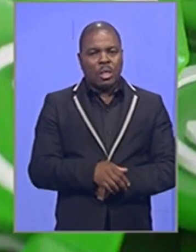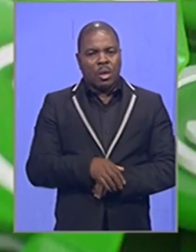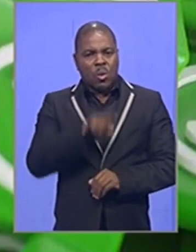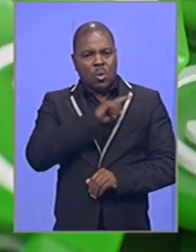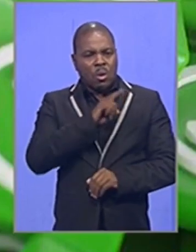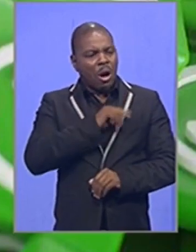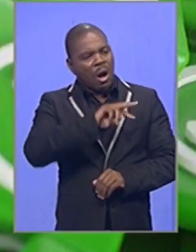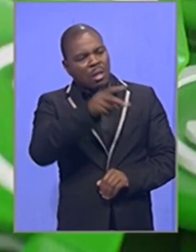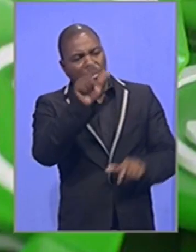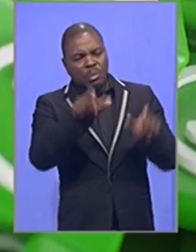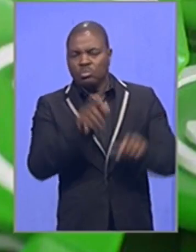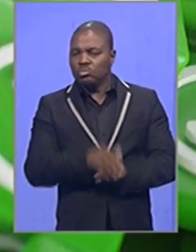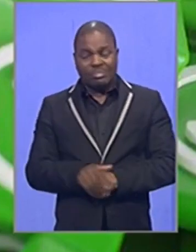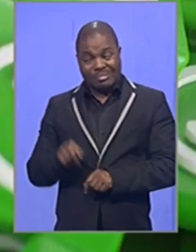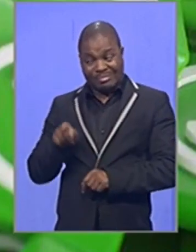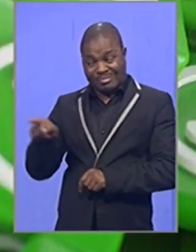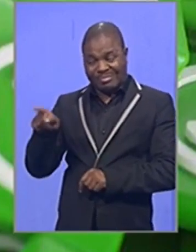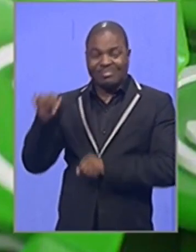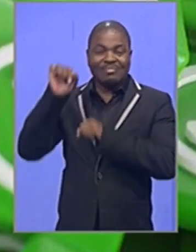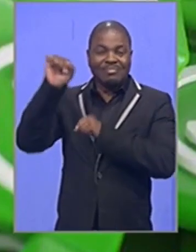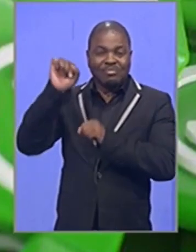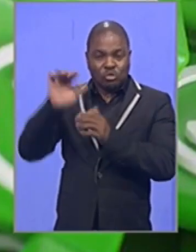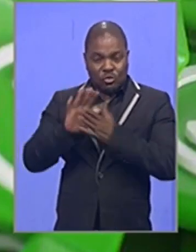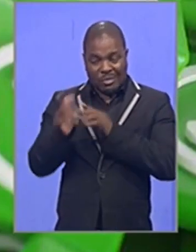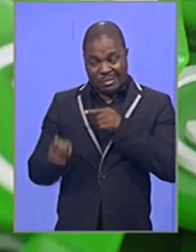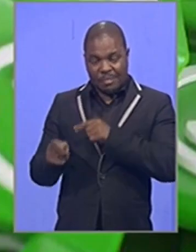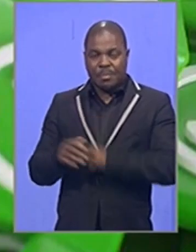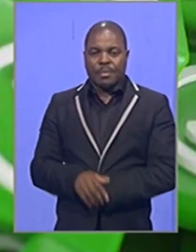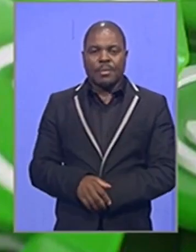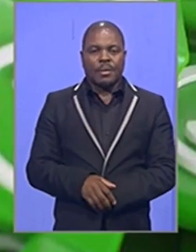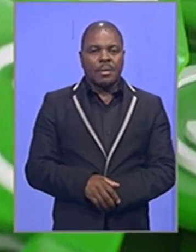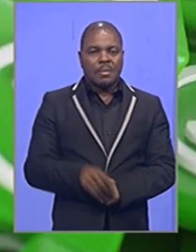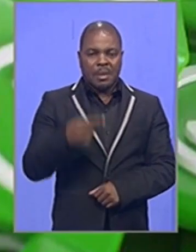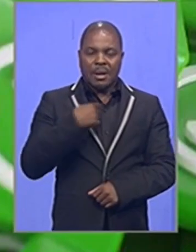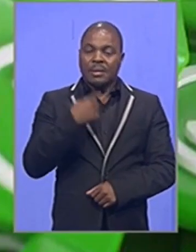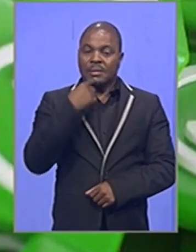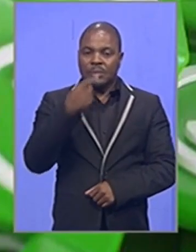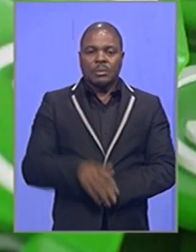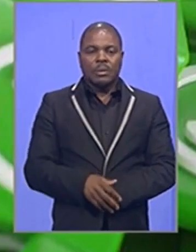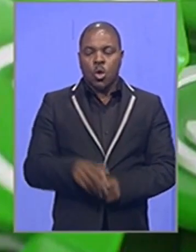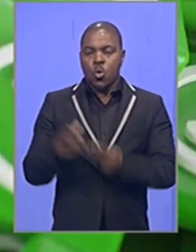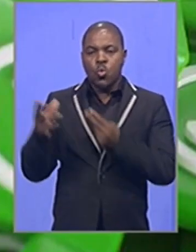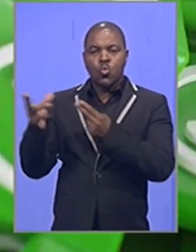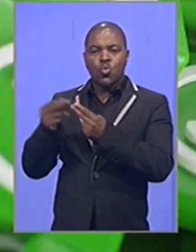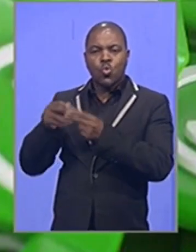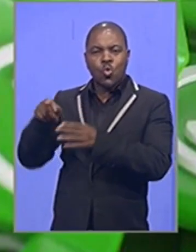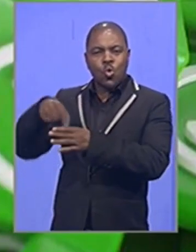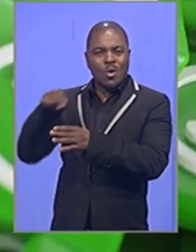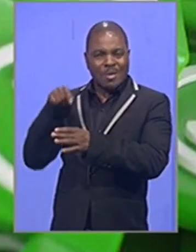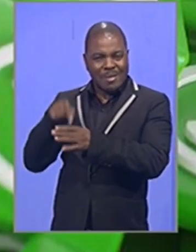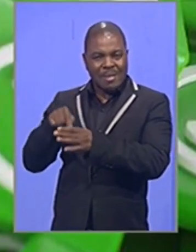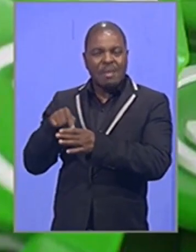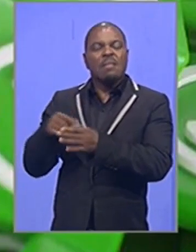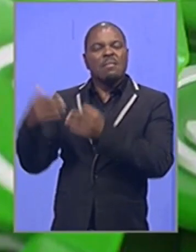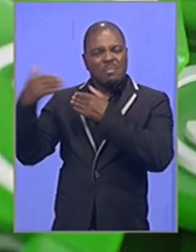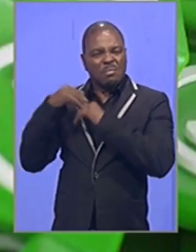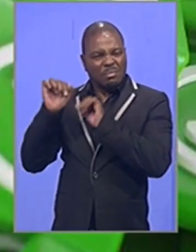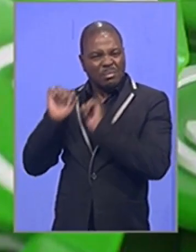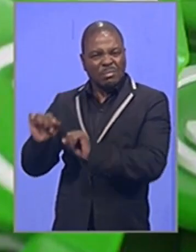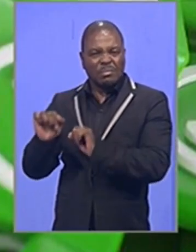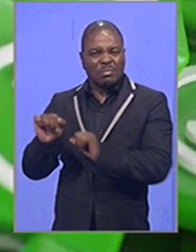sentsa rorishe molato ntle le batho ba ba dirileng tiro yeo. Nna ke nnete ke beya molato o hodima union ke yone tsantseng enke boikarabelo